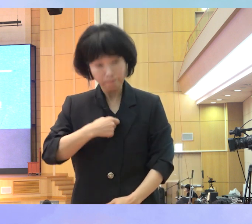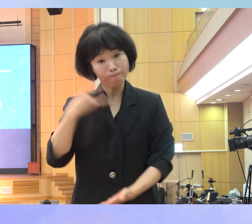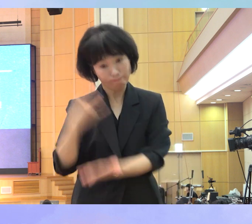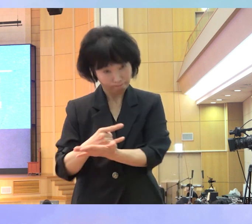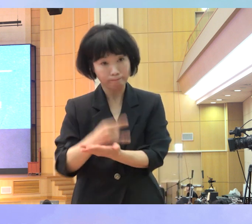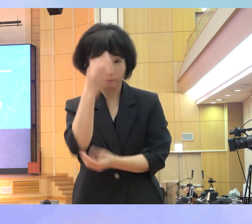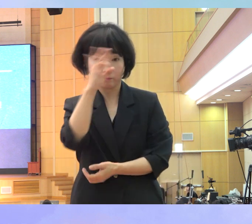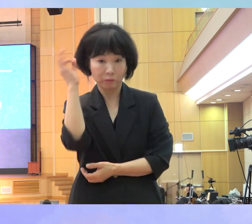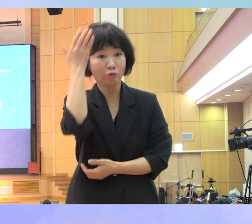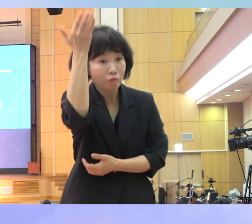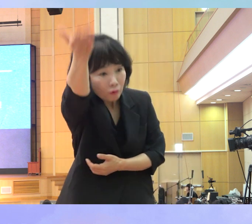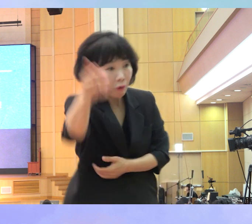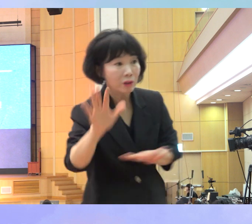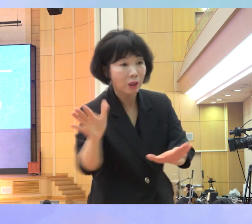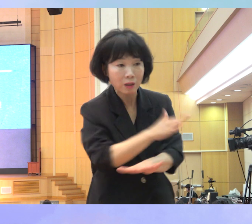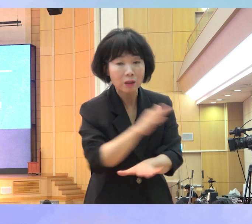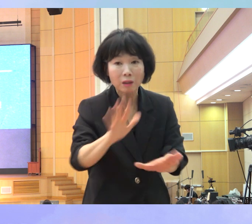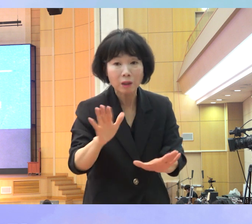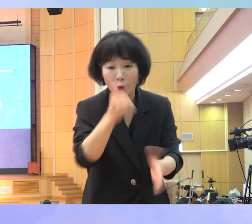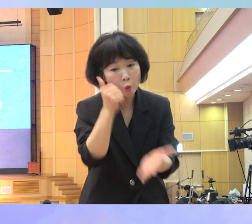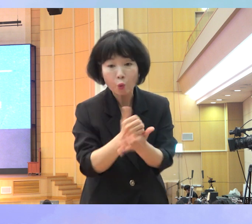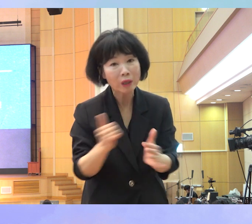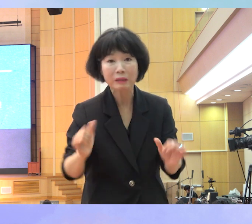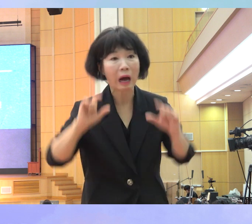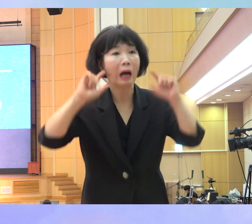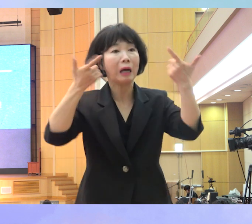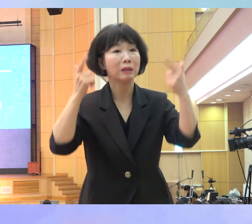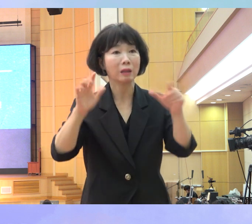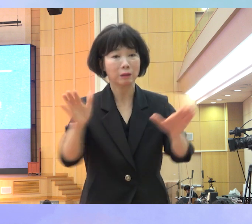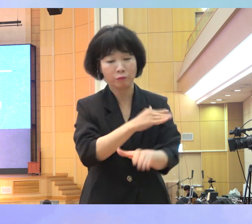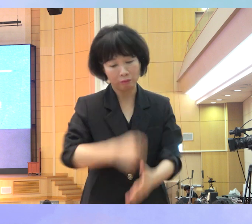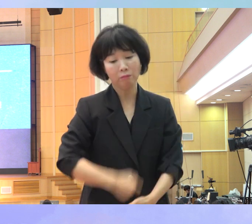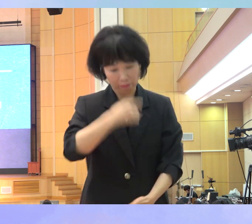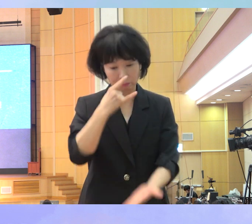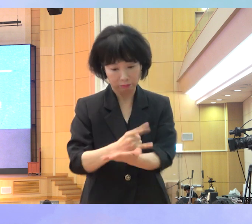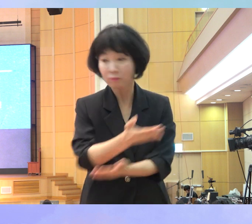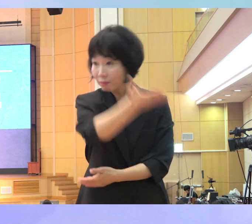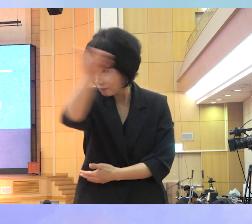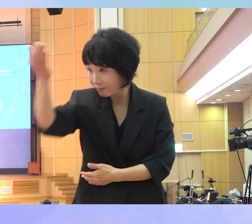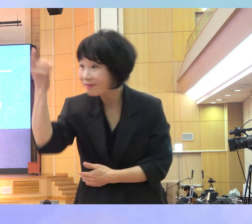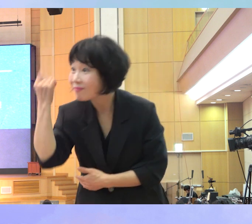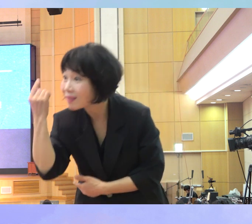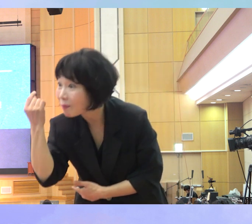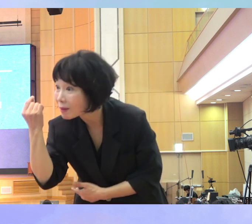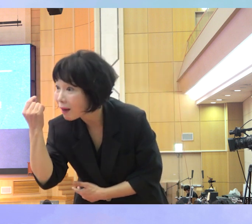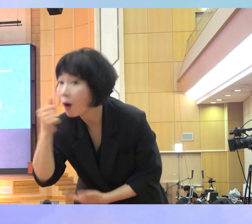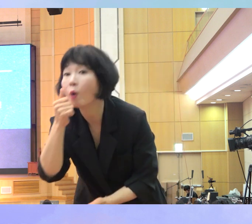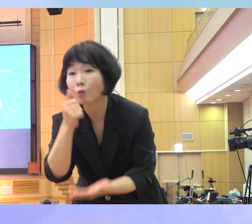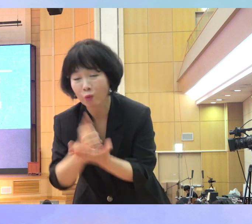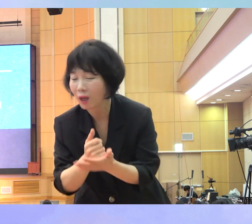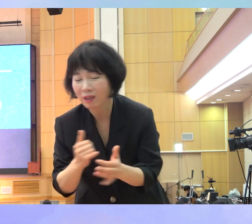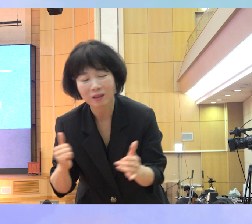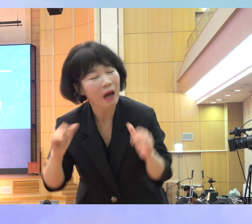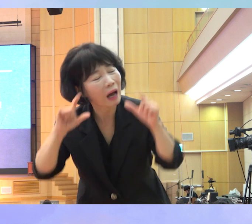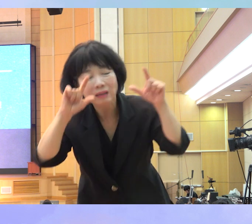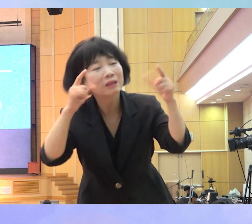받았느냐, 이제는 의인 아니냐, 이 얘기예요. 그래서 5장 1절이 1장부터 4장까지 하고 있는 모든 말에